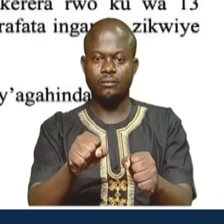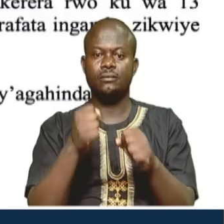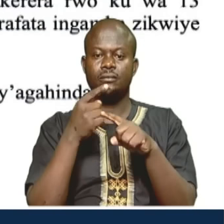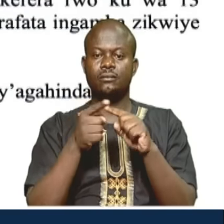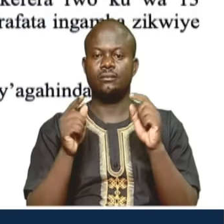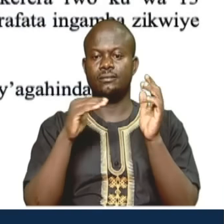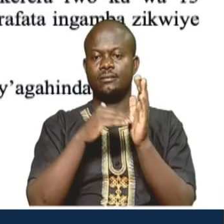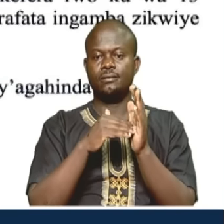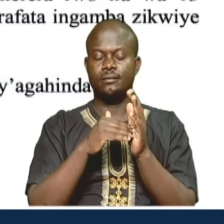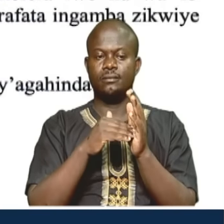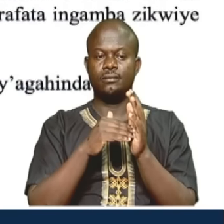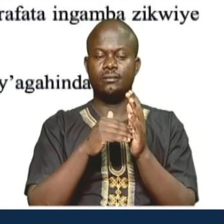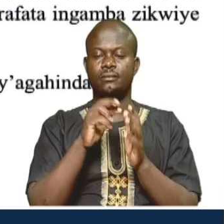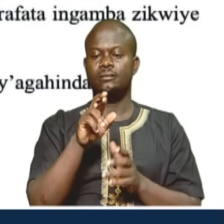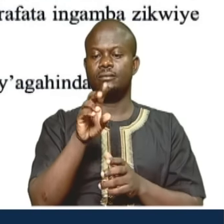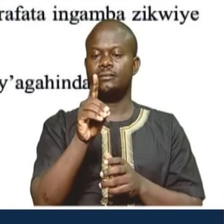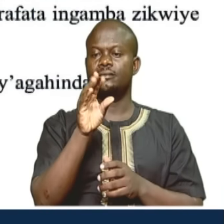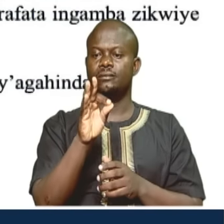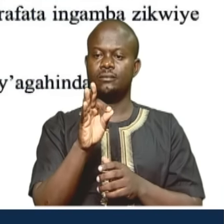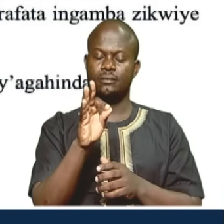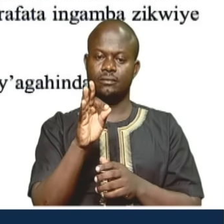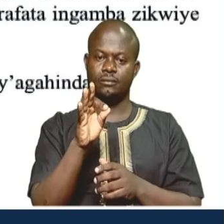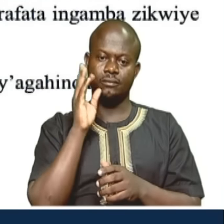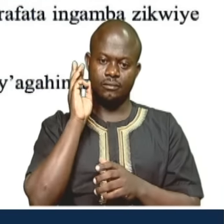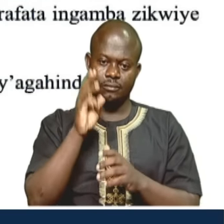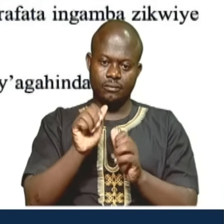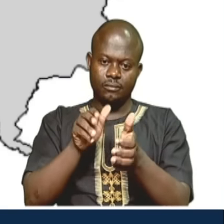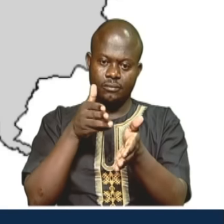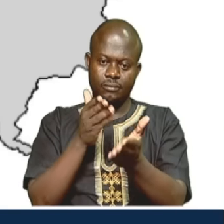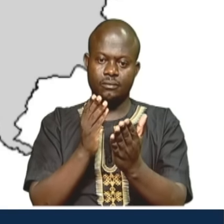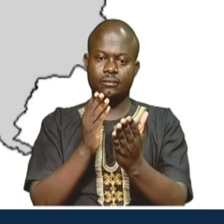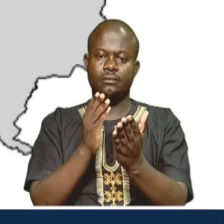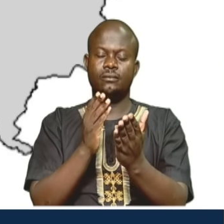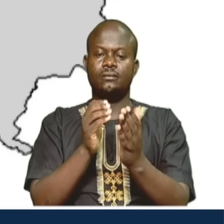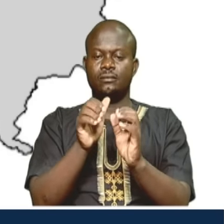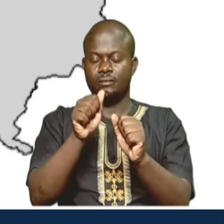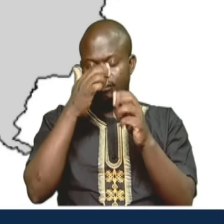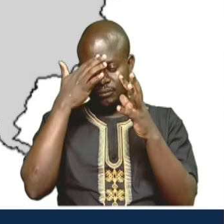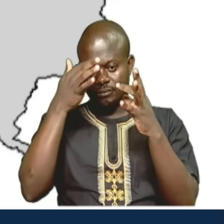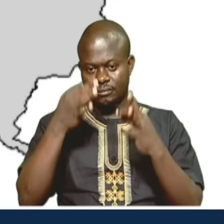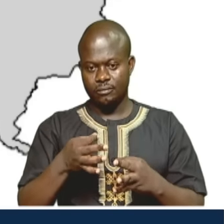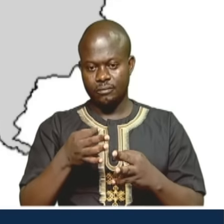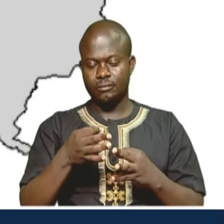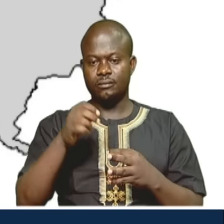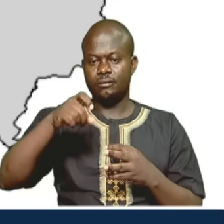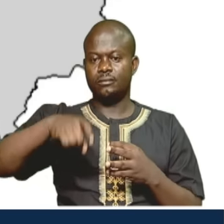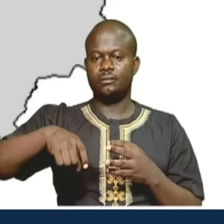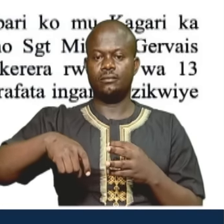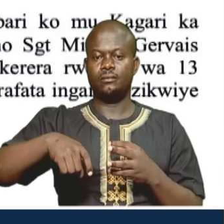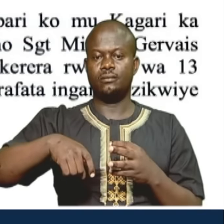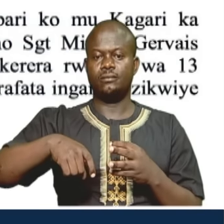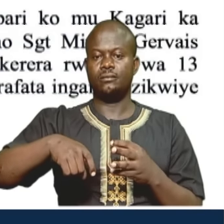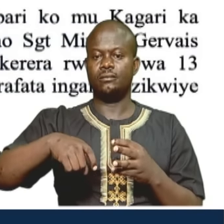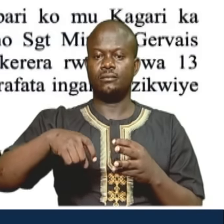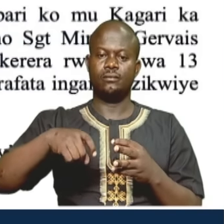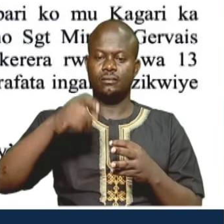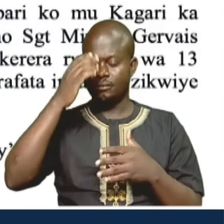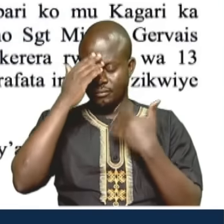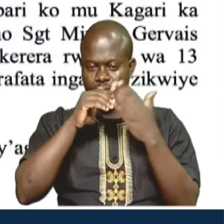kandi RDF yiri bukurikirane ifata ingamba zikwiye